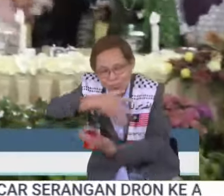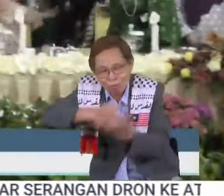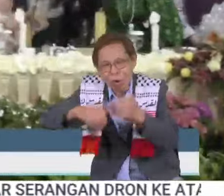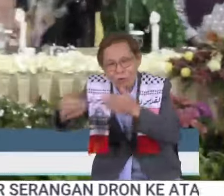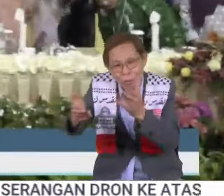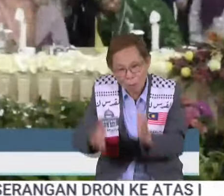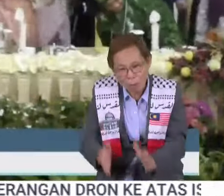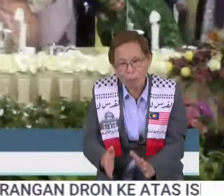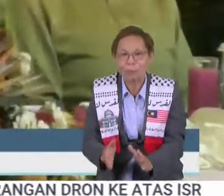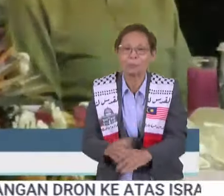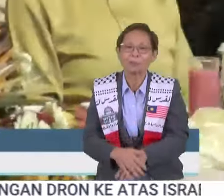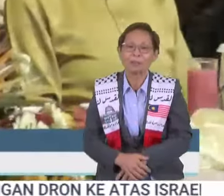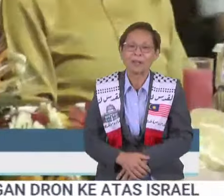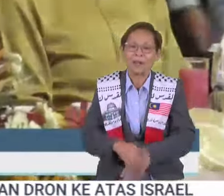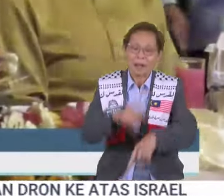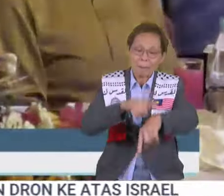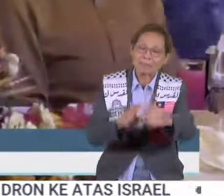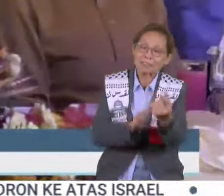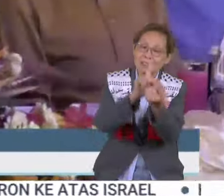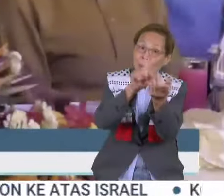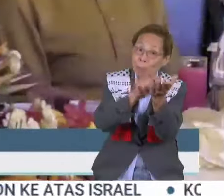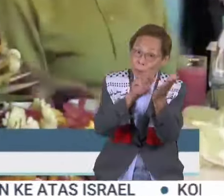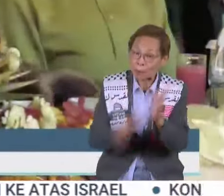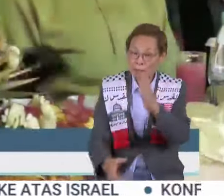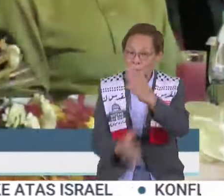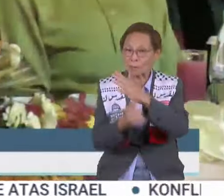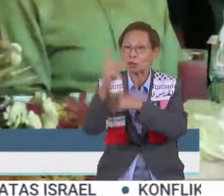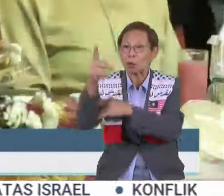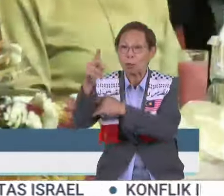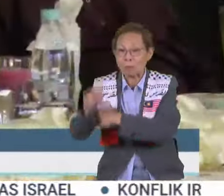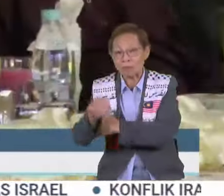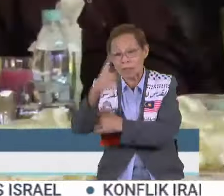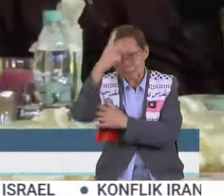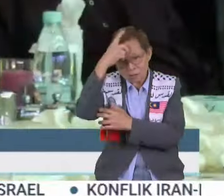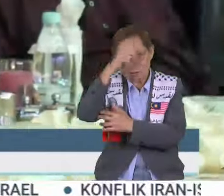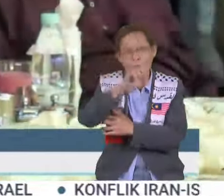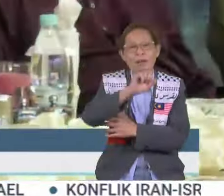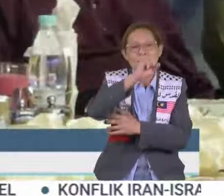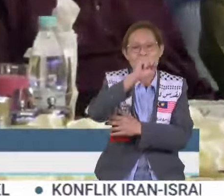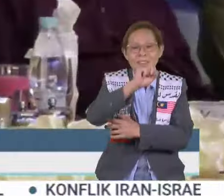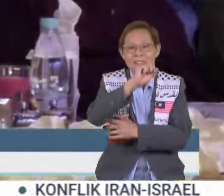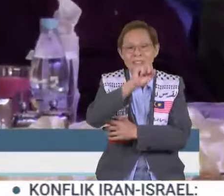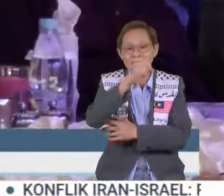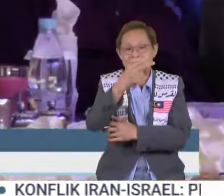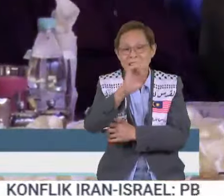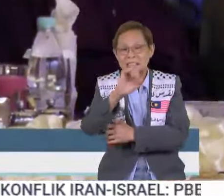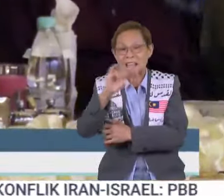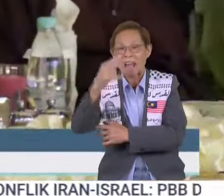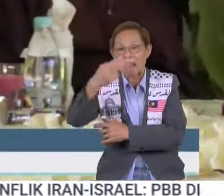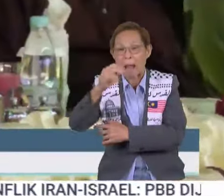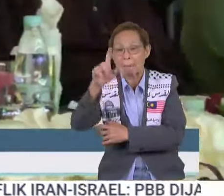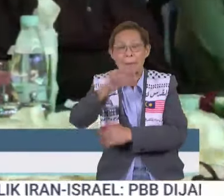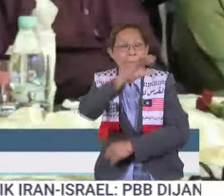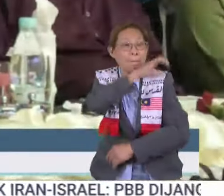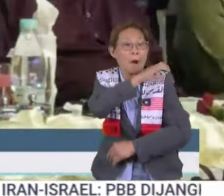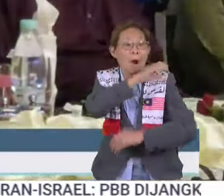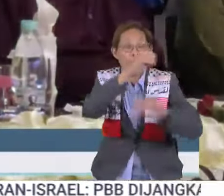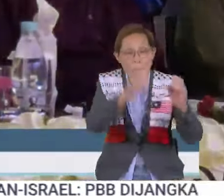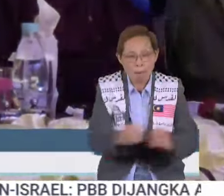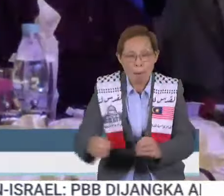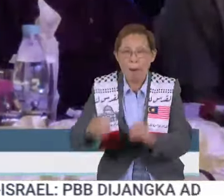tetamu yang hadir. Ketika ditemui media, Timbalan Ketua Menteri Dato' Syed Helmi Yahya yang juga pengerusi penganjur